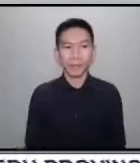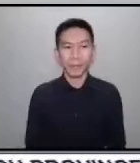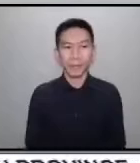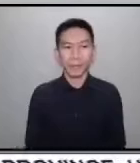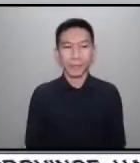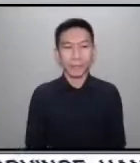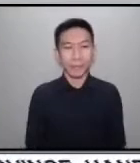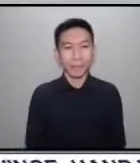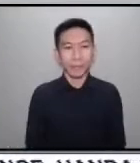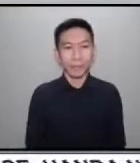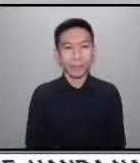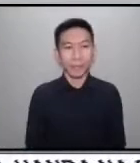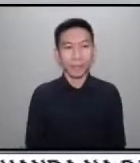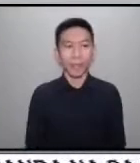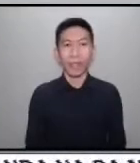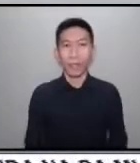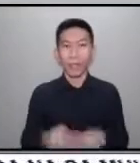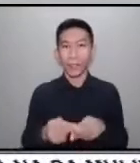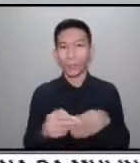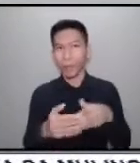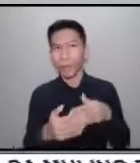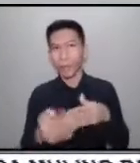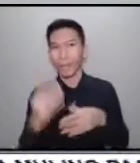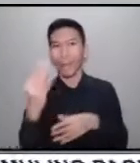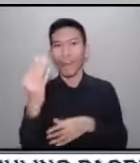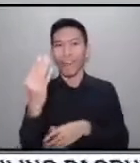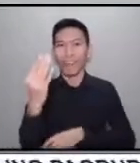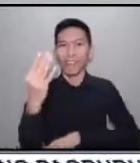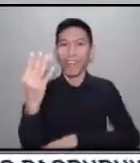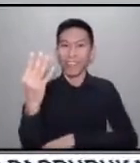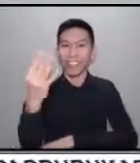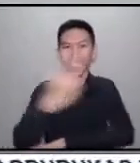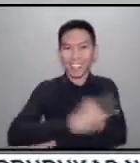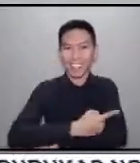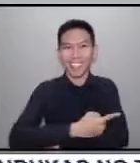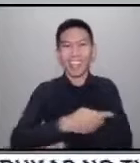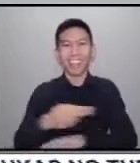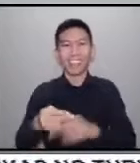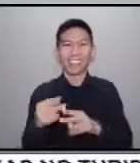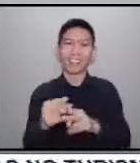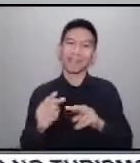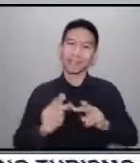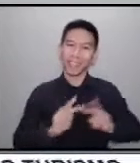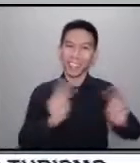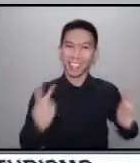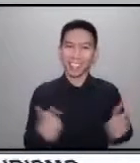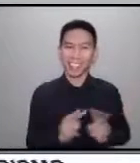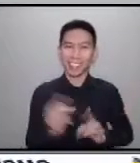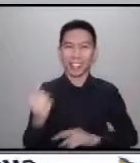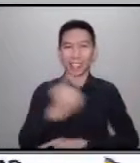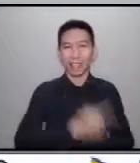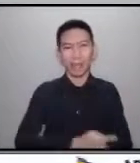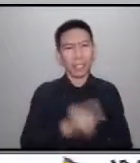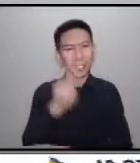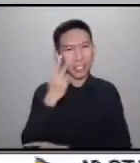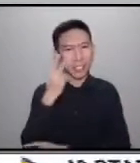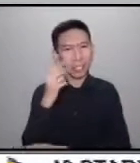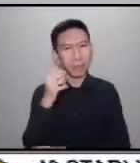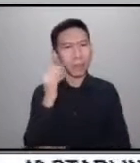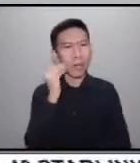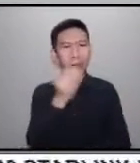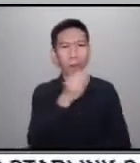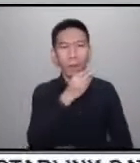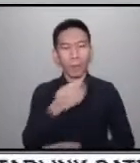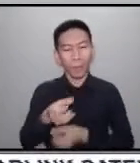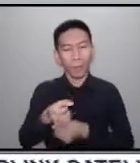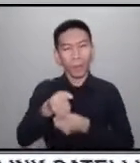Pang-apat na araw na lang at Valentine's Day na. Alamin muna naman kung nagtaas na ba ang presyo ng mga bulaklak na sa Dangwas sa Maynila.